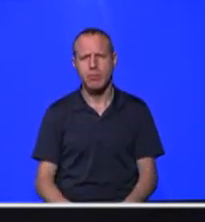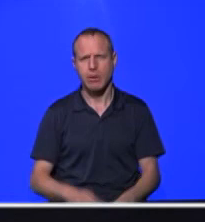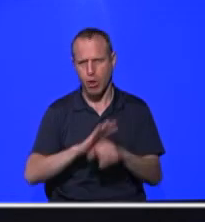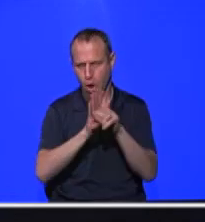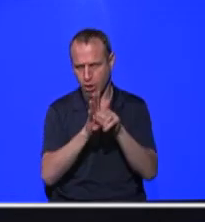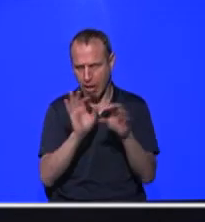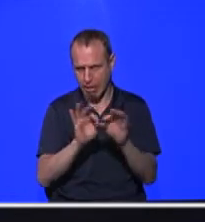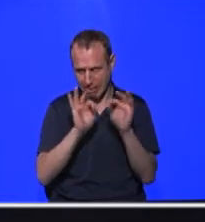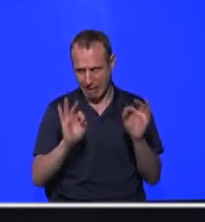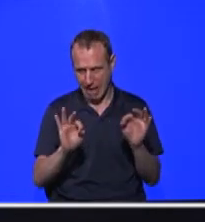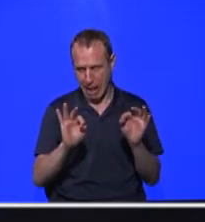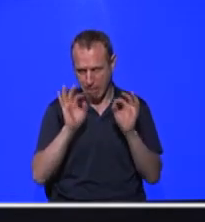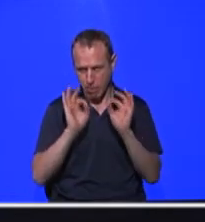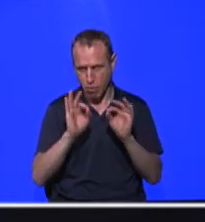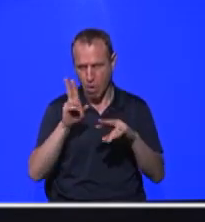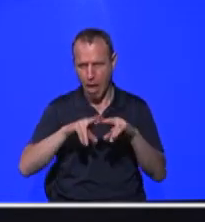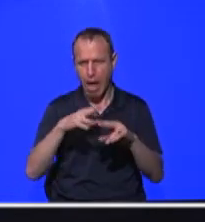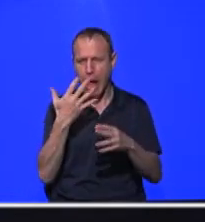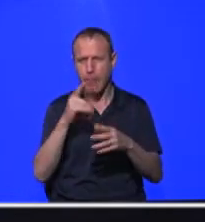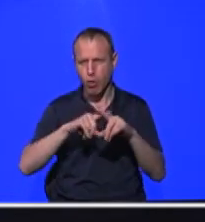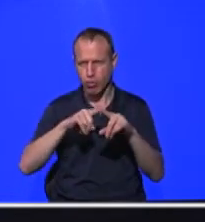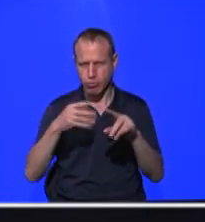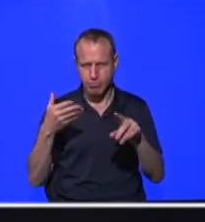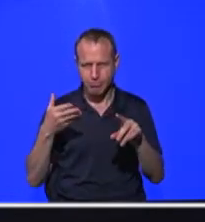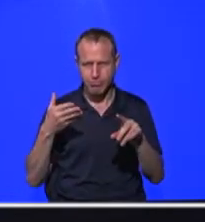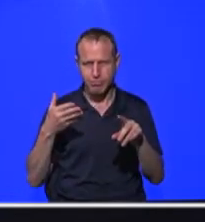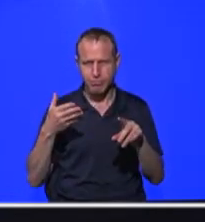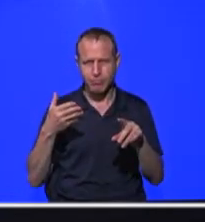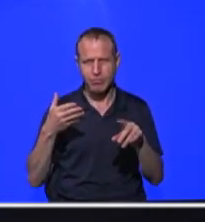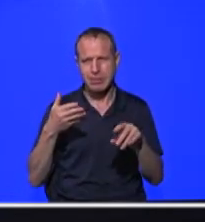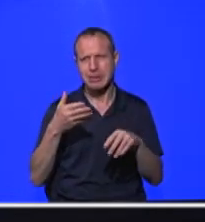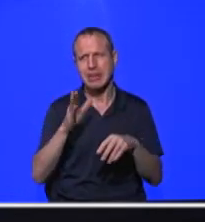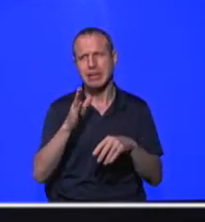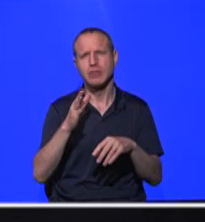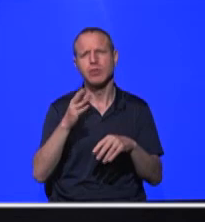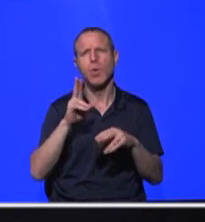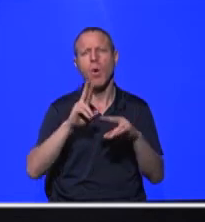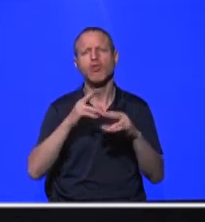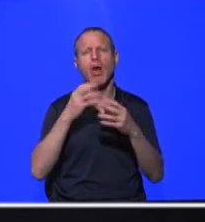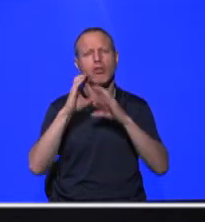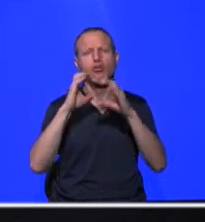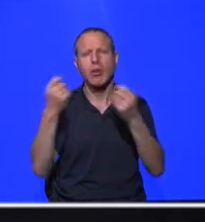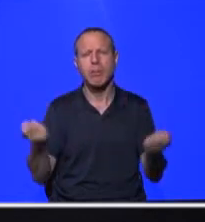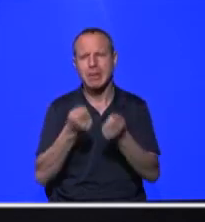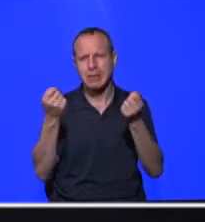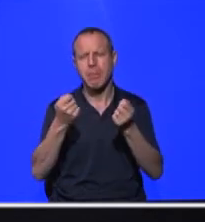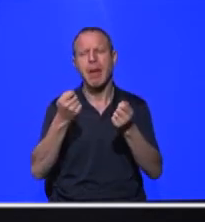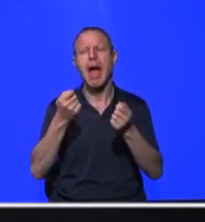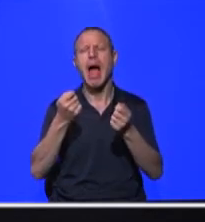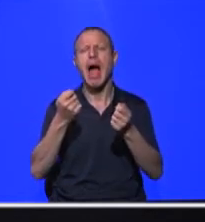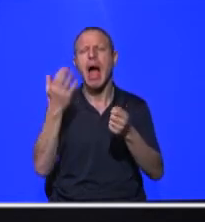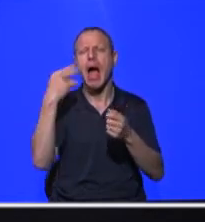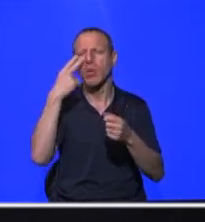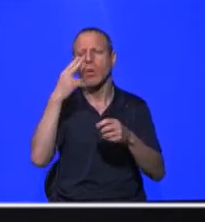הקורונה התחילה בדיוק אחרי כמה חודשים שנכנסנו. כשהתקשורת פרסמה לקורונה, אף אחד לא ידע מה קורה, היינו רואים רק טלוויזיה ורואים